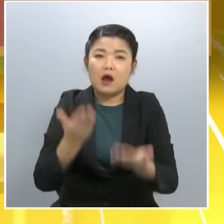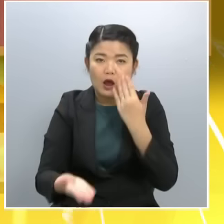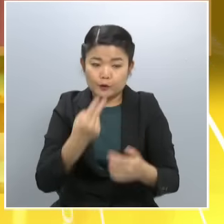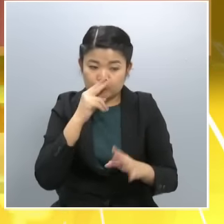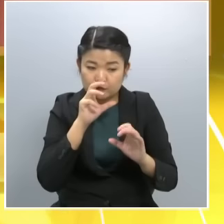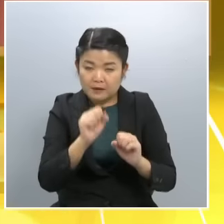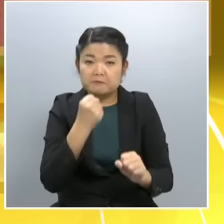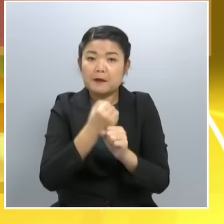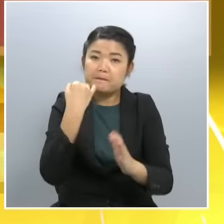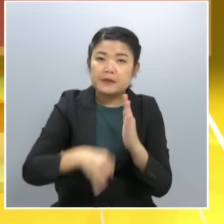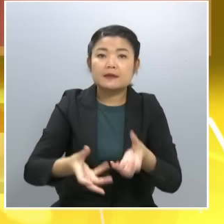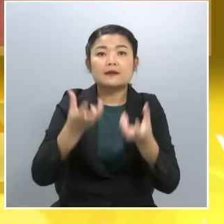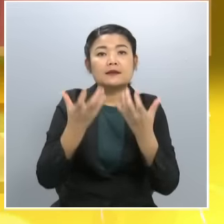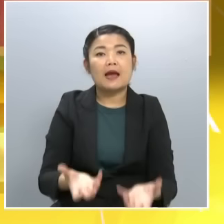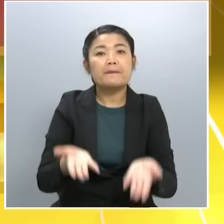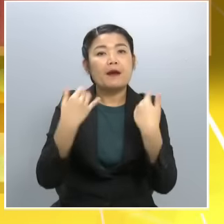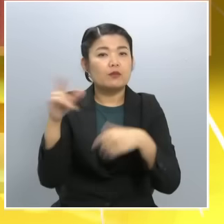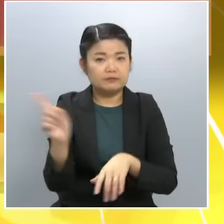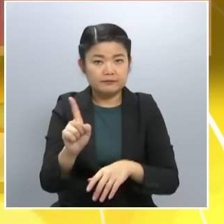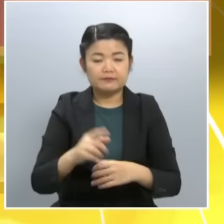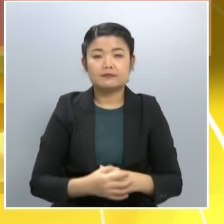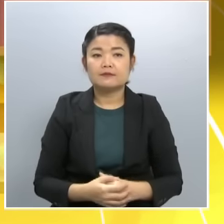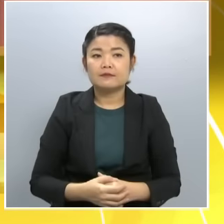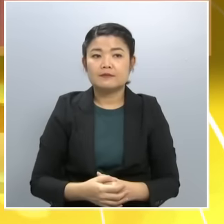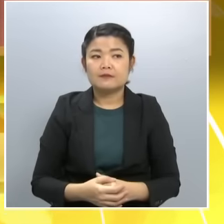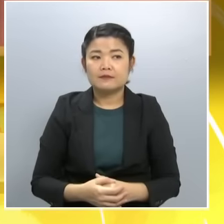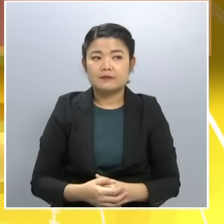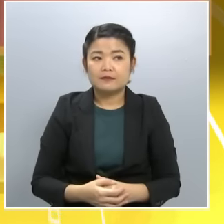ที่กระทำอ้าท่านผู้ชมจริงๆมีเสียงแต่ไม่เป็นไร